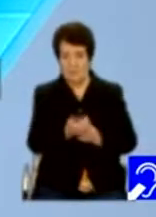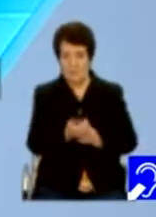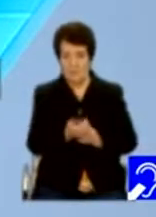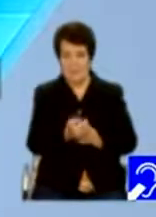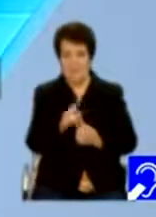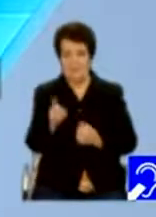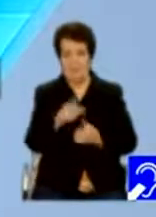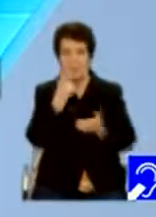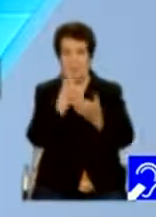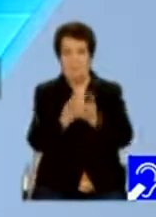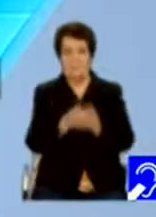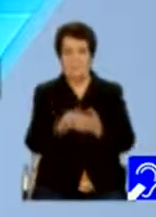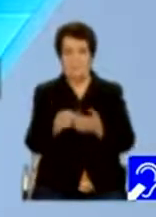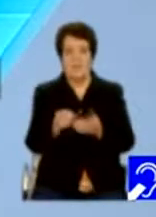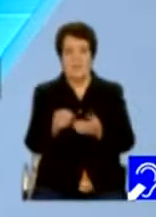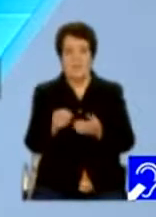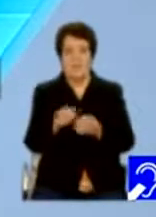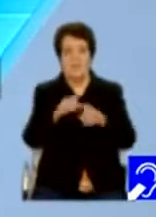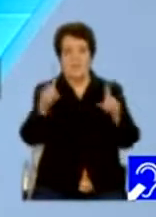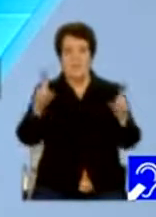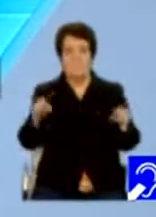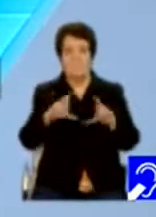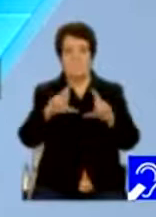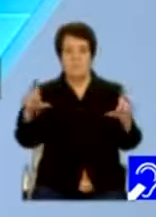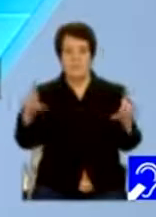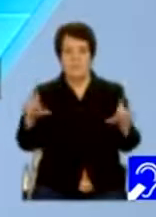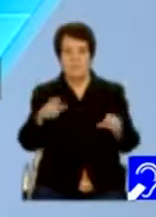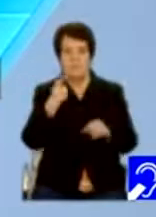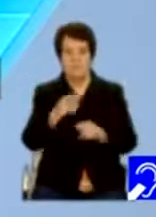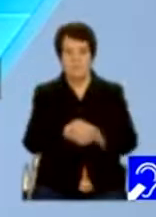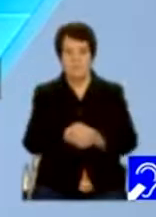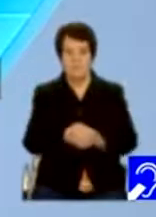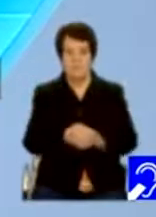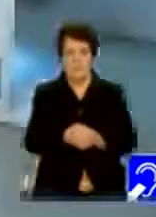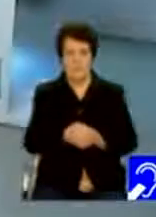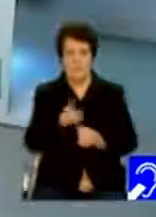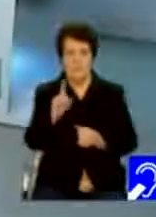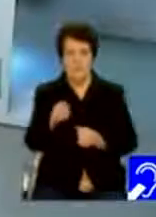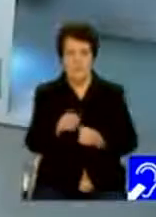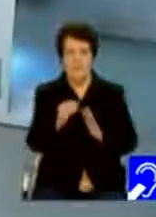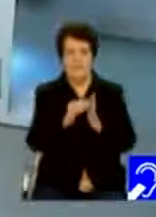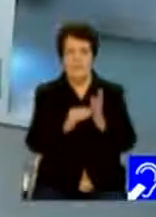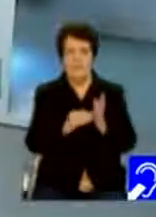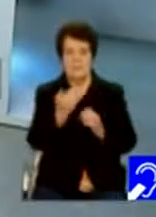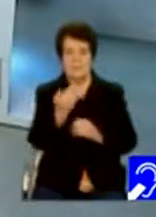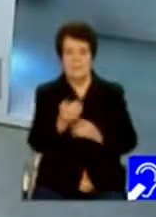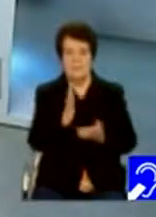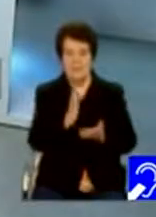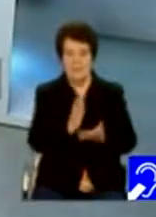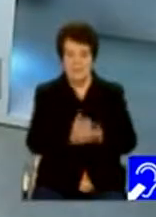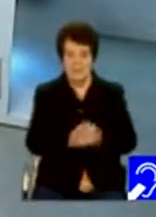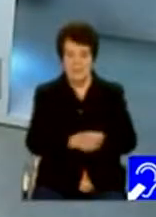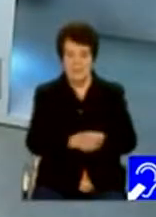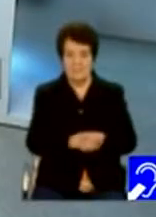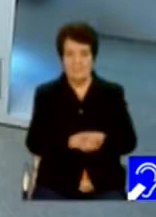ce i-arătați să faie așa frumos unde este program? Uitați aici în lista dumneavoastră. În lista dumneavoastră aveți Baziu,